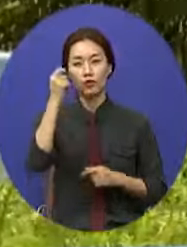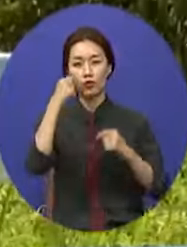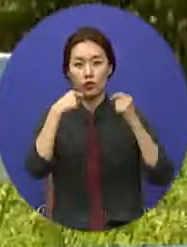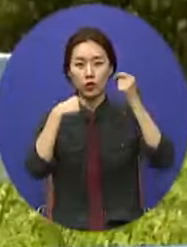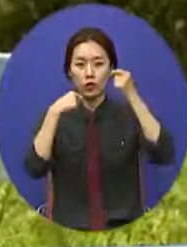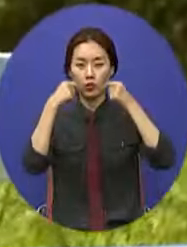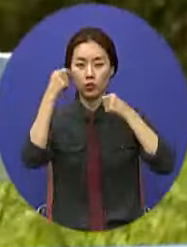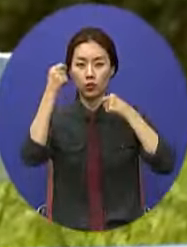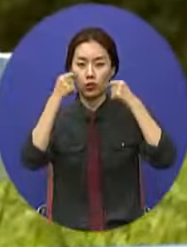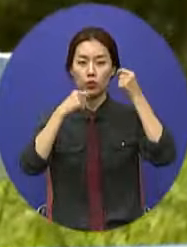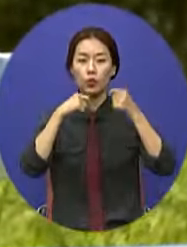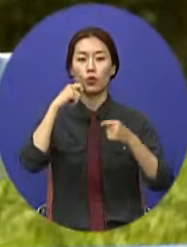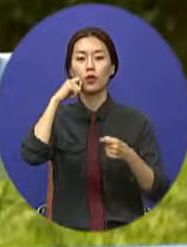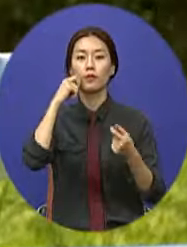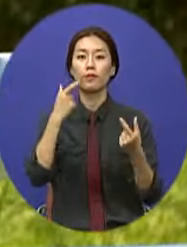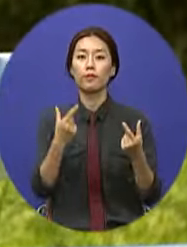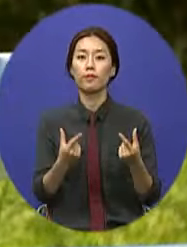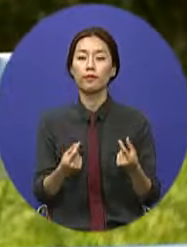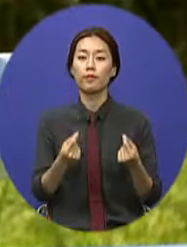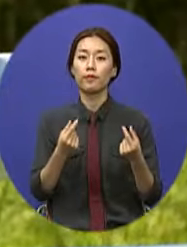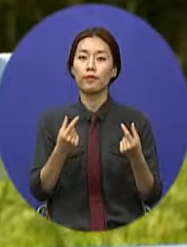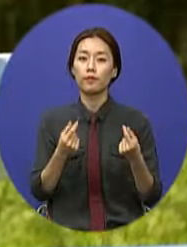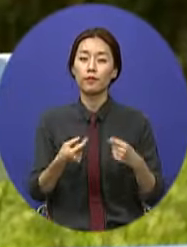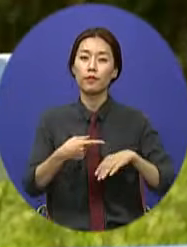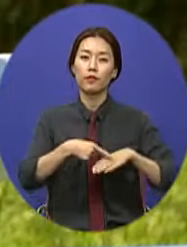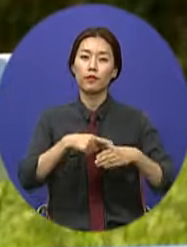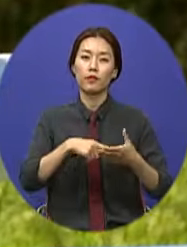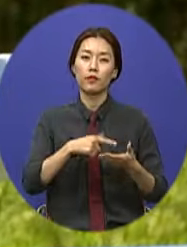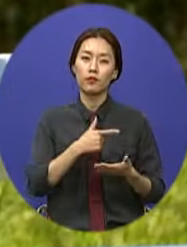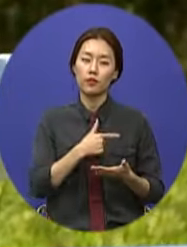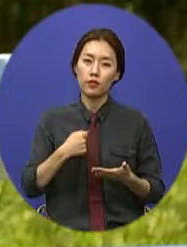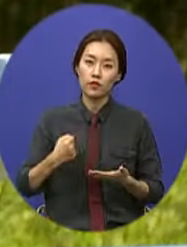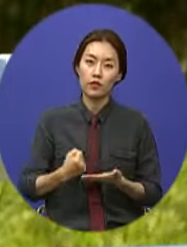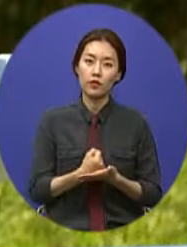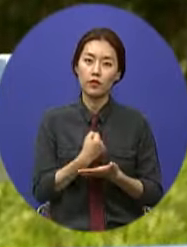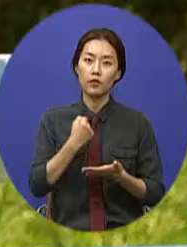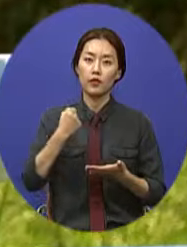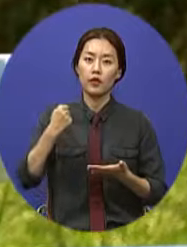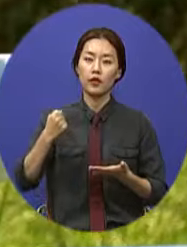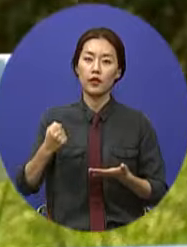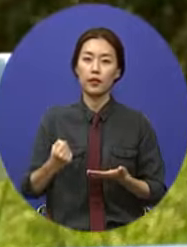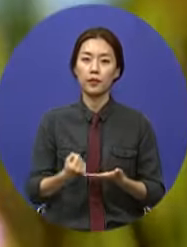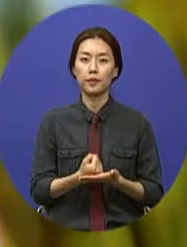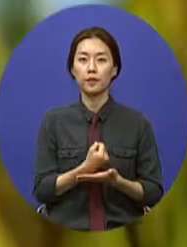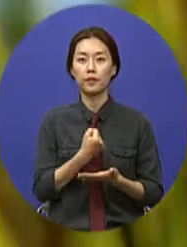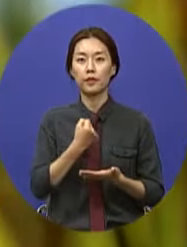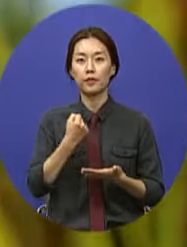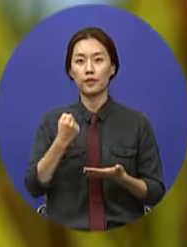이 약속한